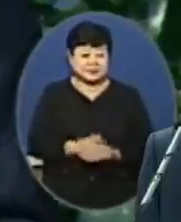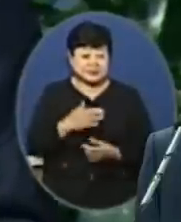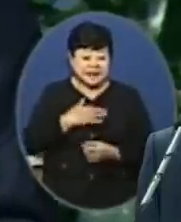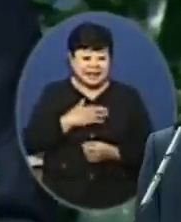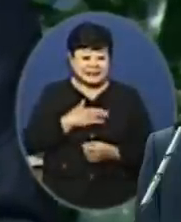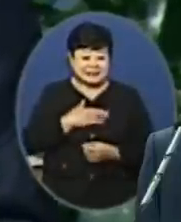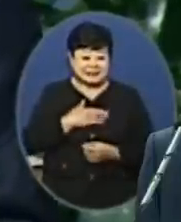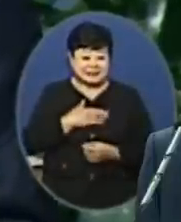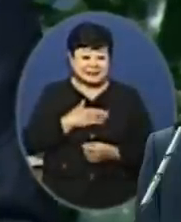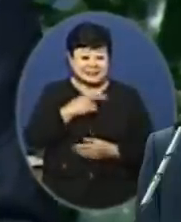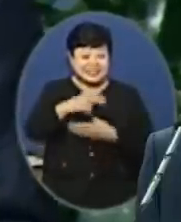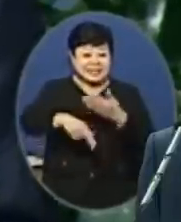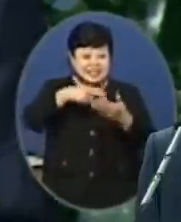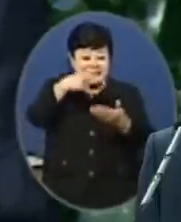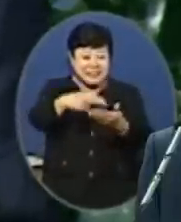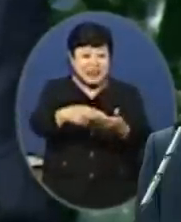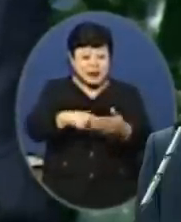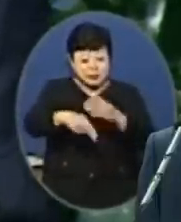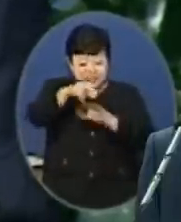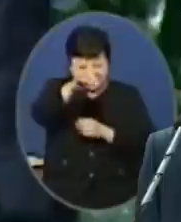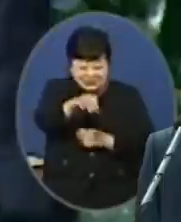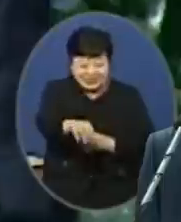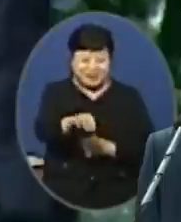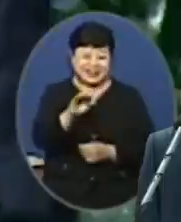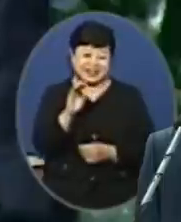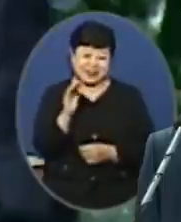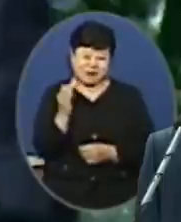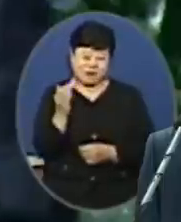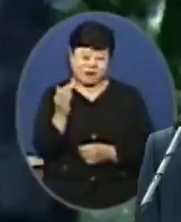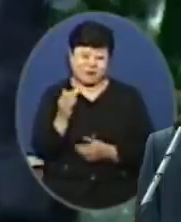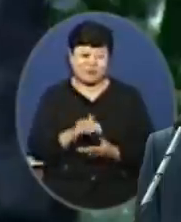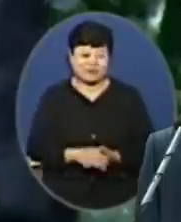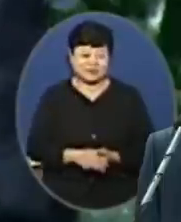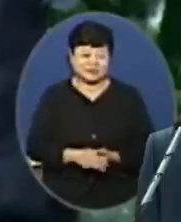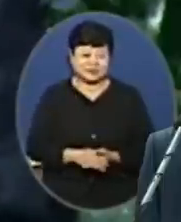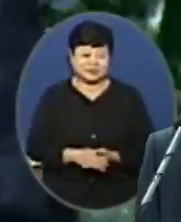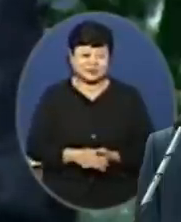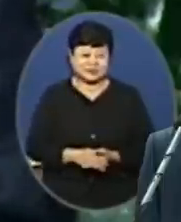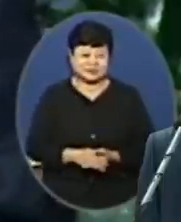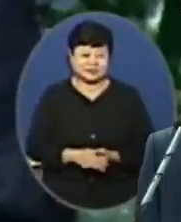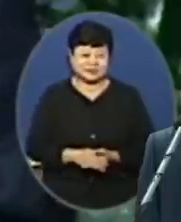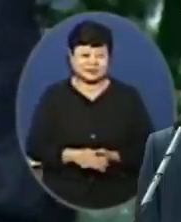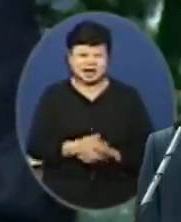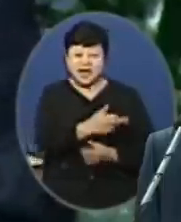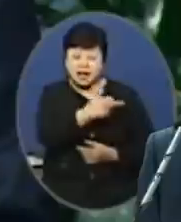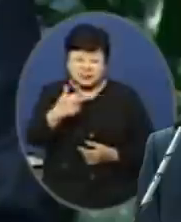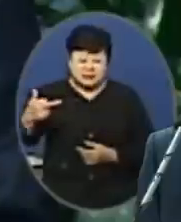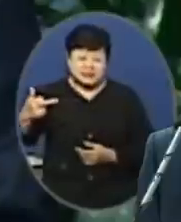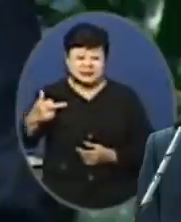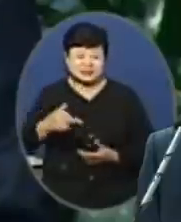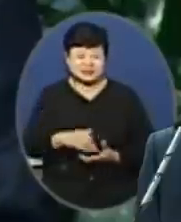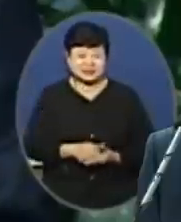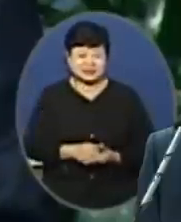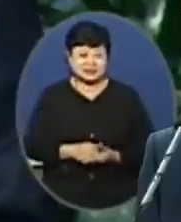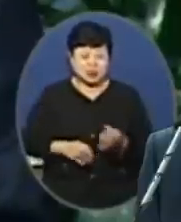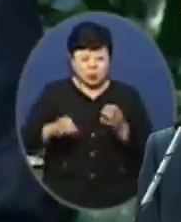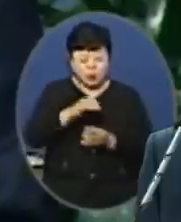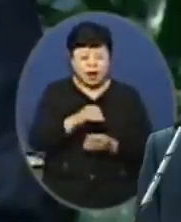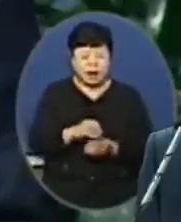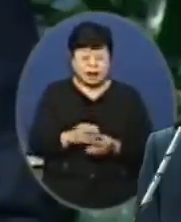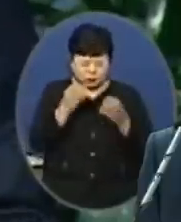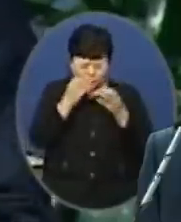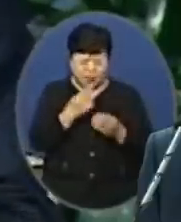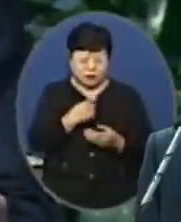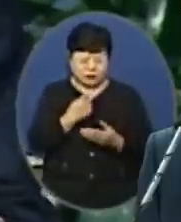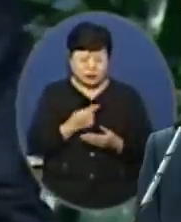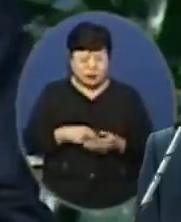나는 야훼가 나의 피난처가 되고 피란 큰 환난 고난이 다가올